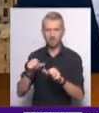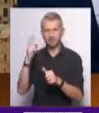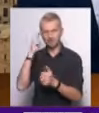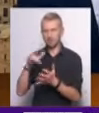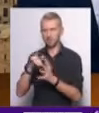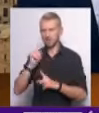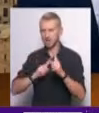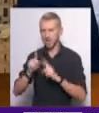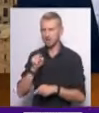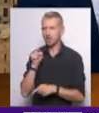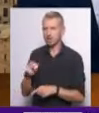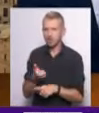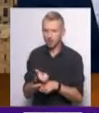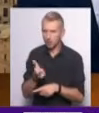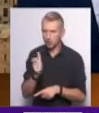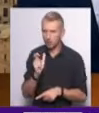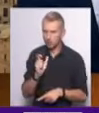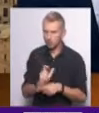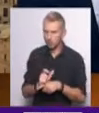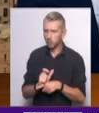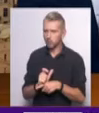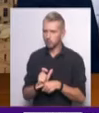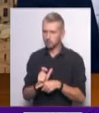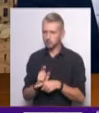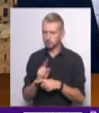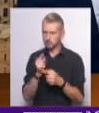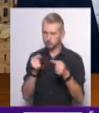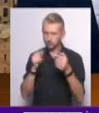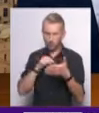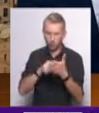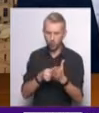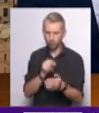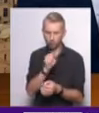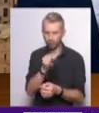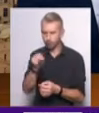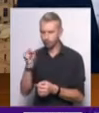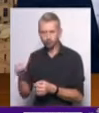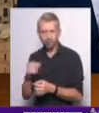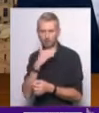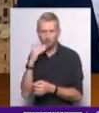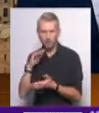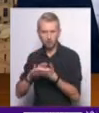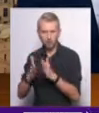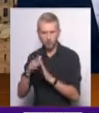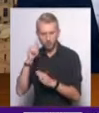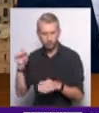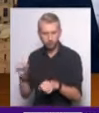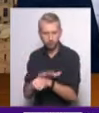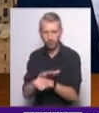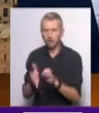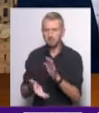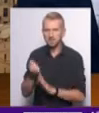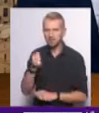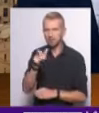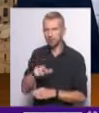раді, ви досить крапково, локально багатьма ситуаціями володієте і підтримуєте мешканців